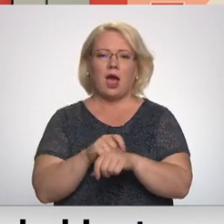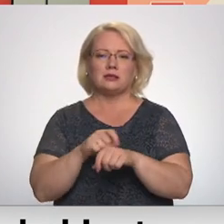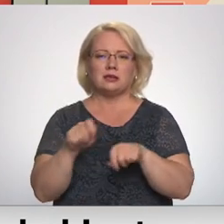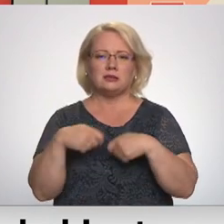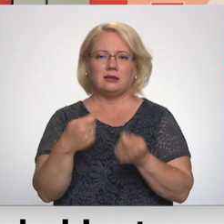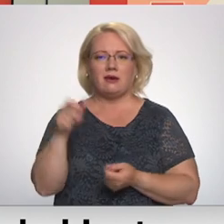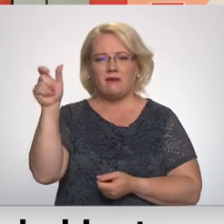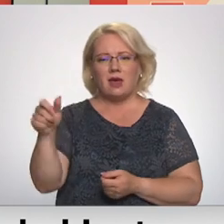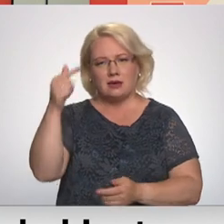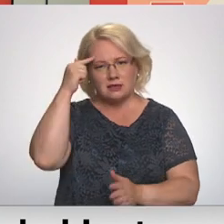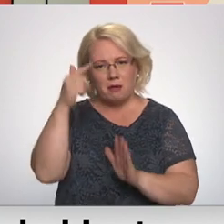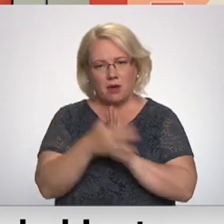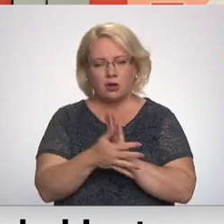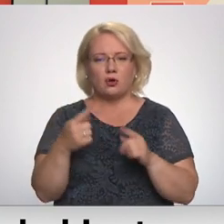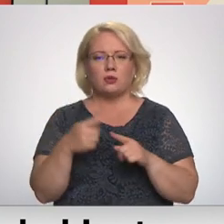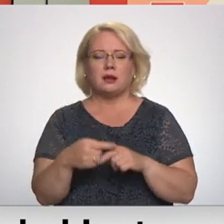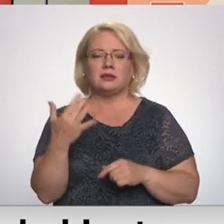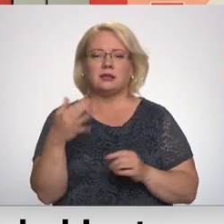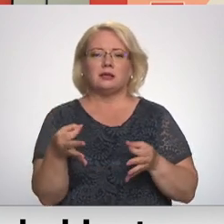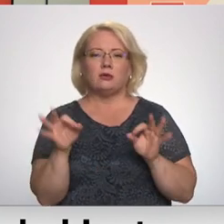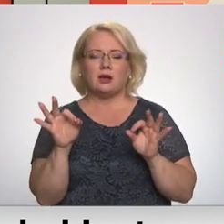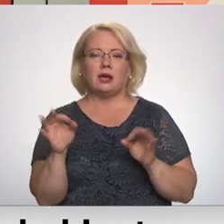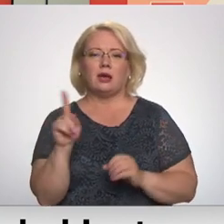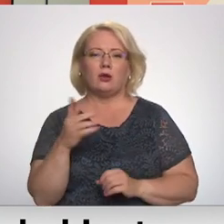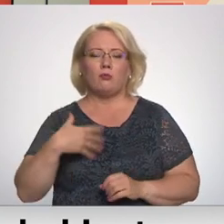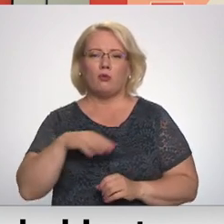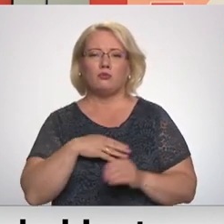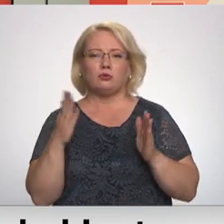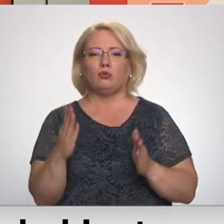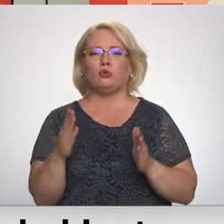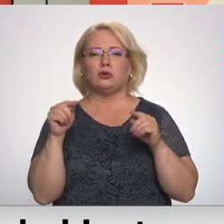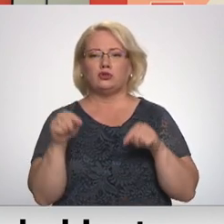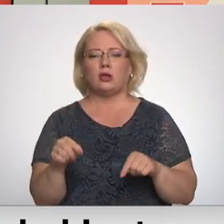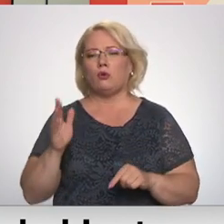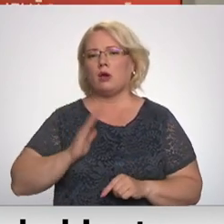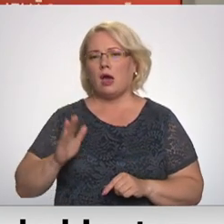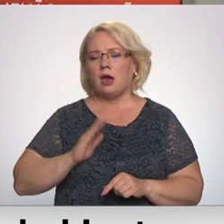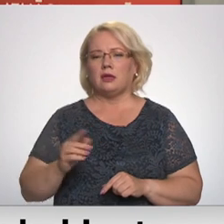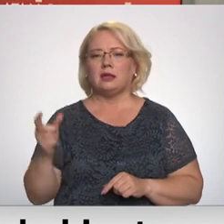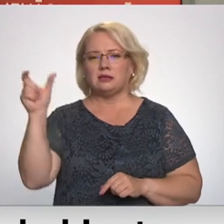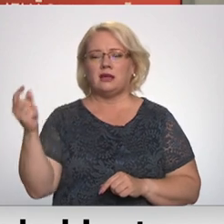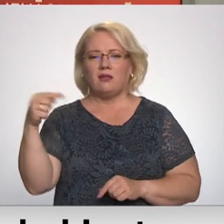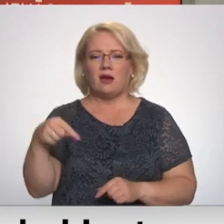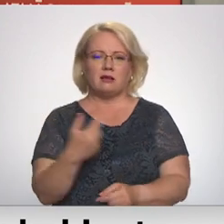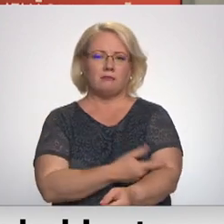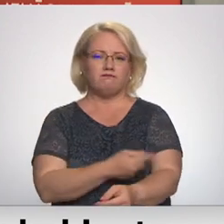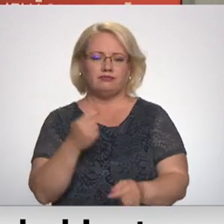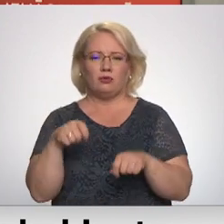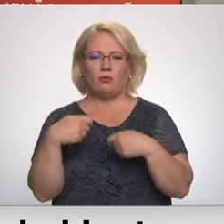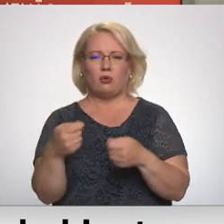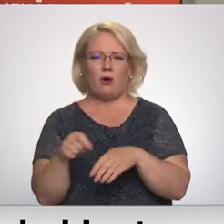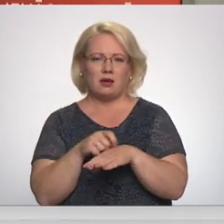šo svarīgumu un arī cik nozīmīgi mums ir būt šeit un gaidīt donorus. Gan asins